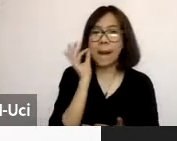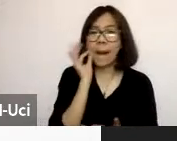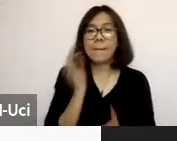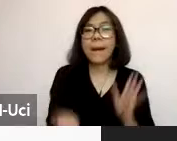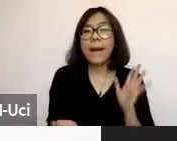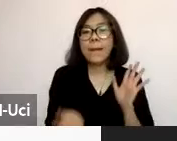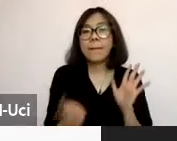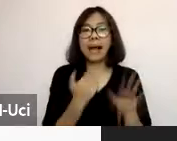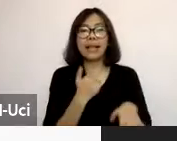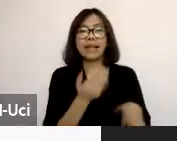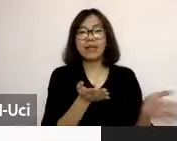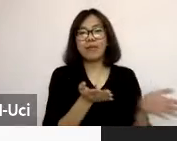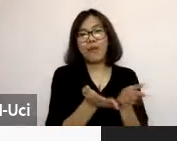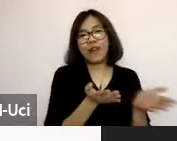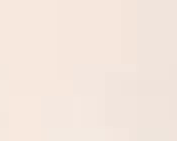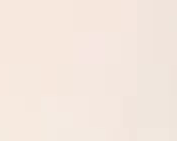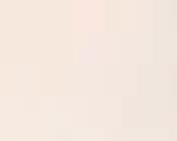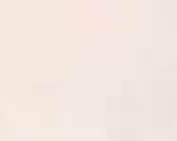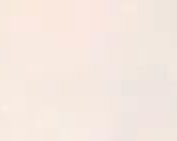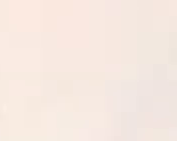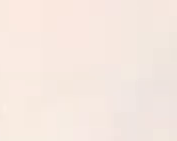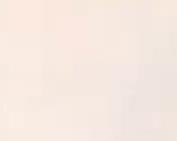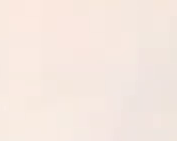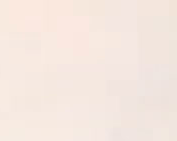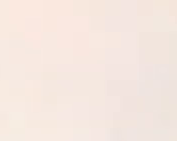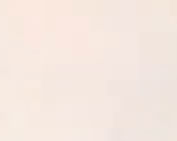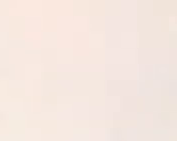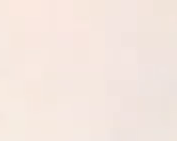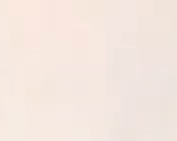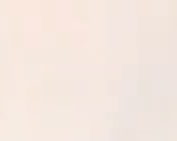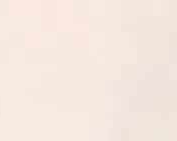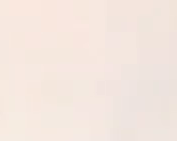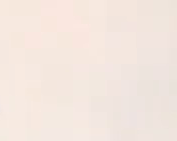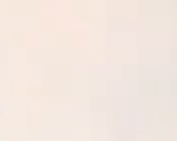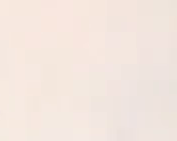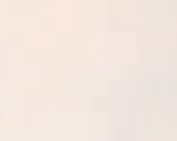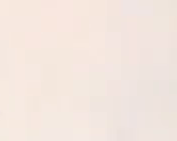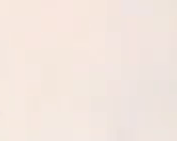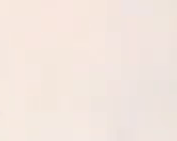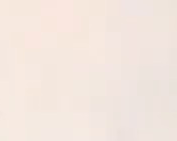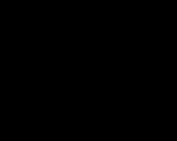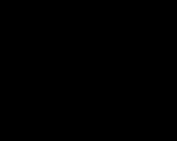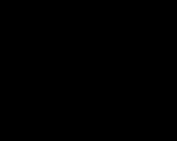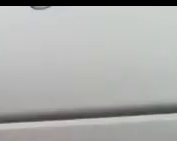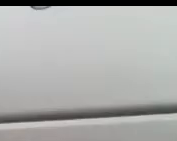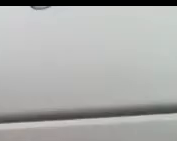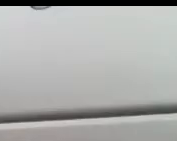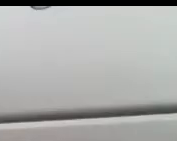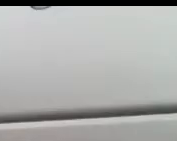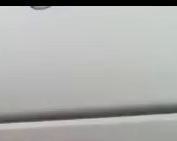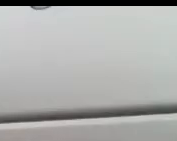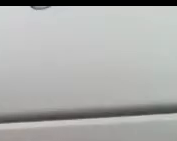kembalikan kepada moderator Terima kasih ya Terima kasih banyak